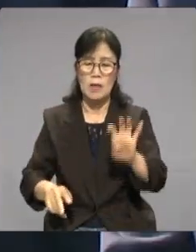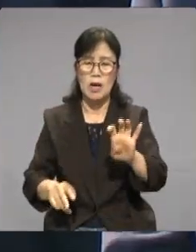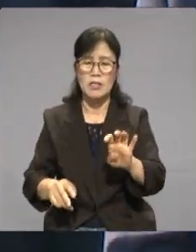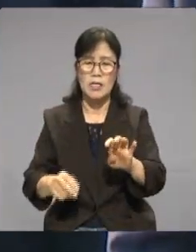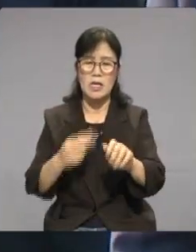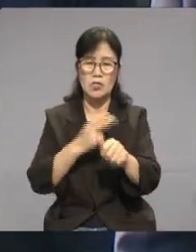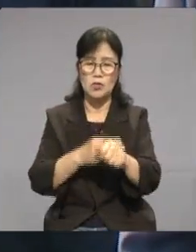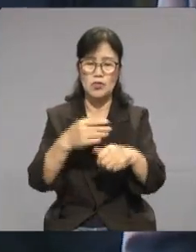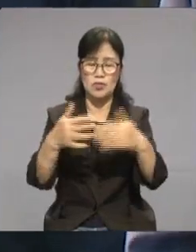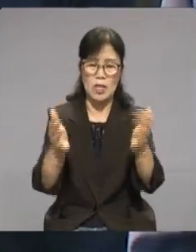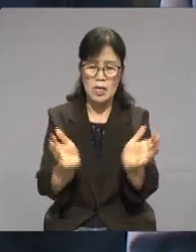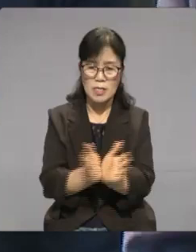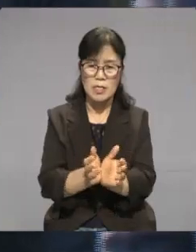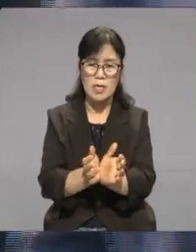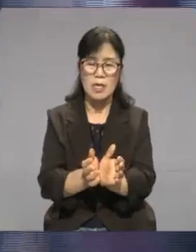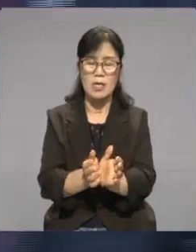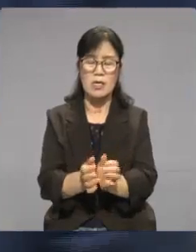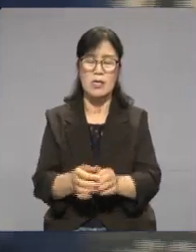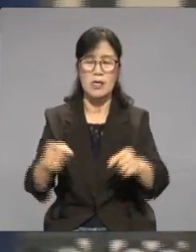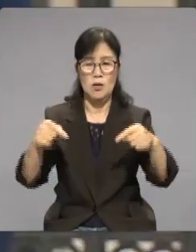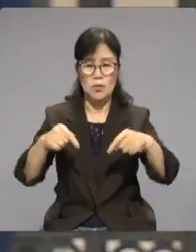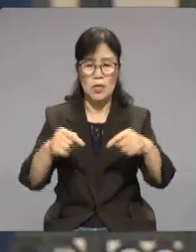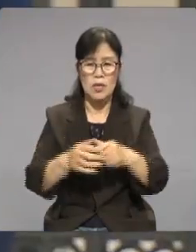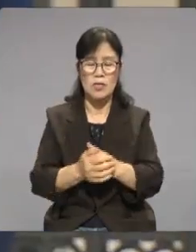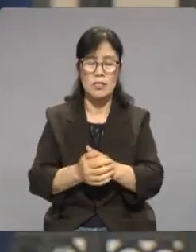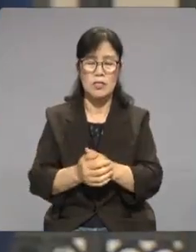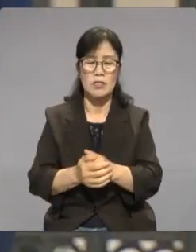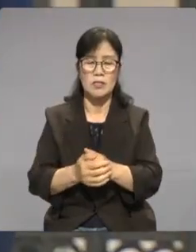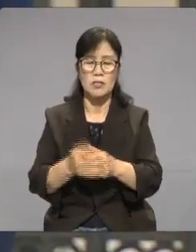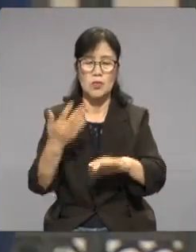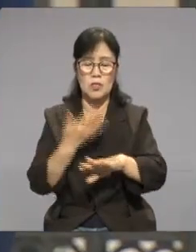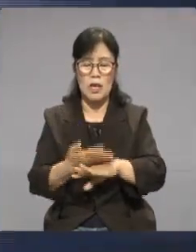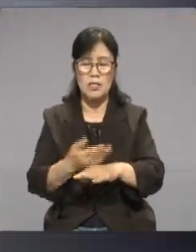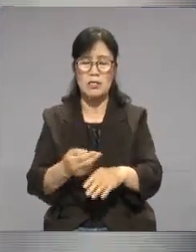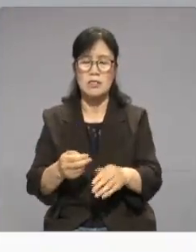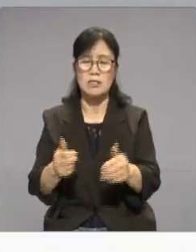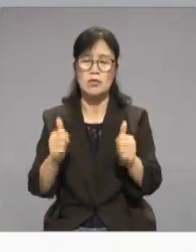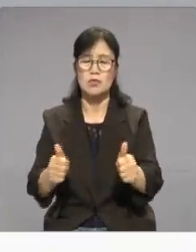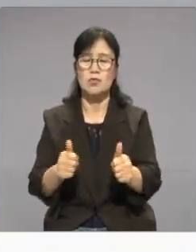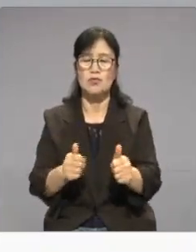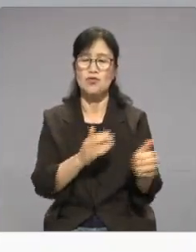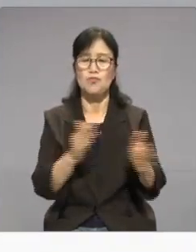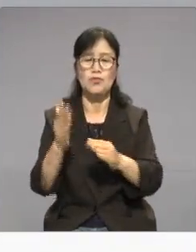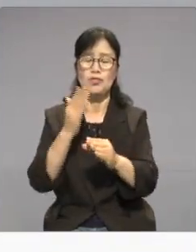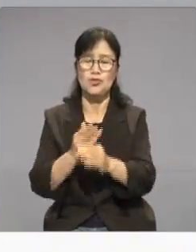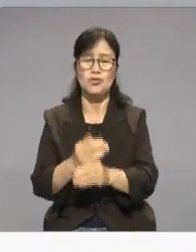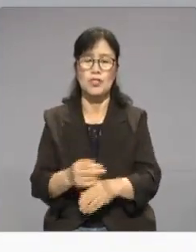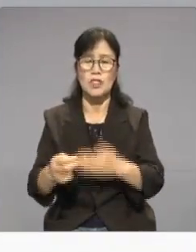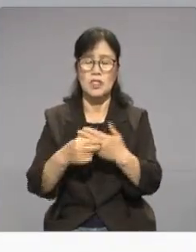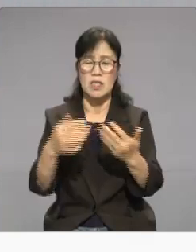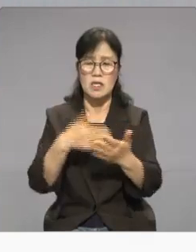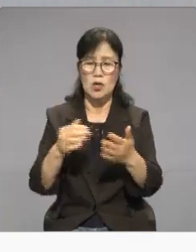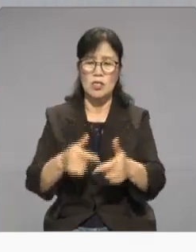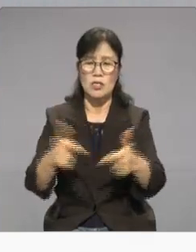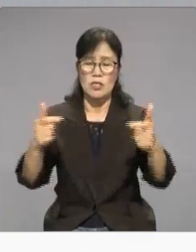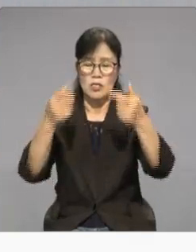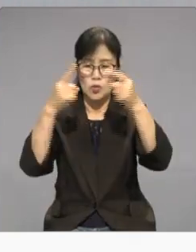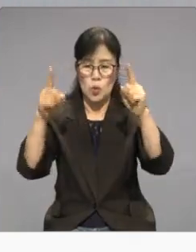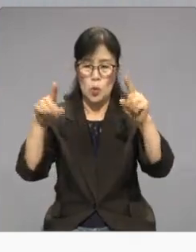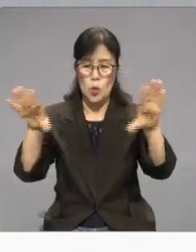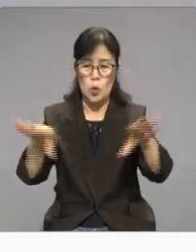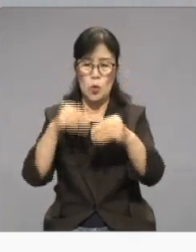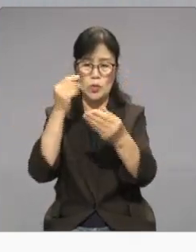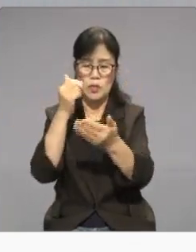교수 단체인 전국의과대학 교수협의회는 또 다른 소송을 준비하고 있습니다. 의대 정원이 늘린 총장을